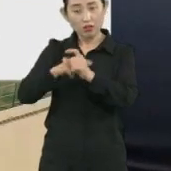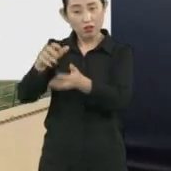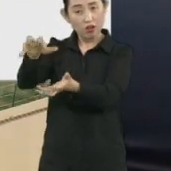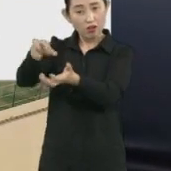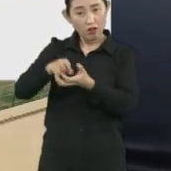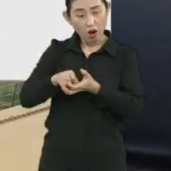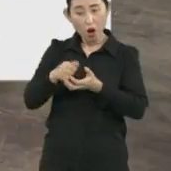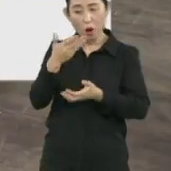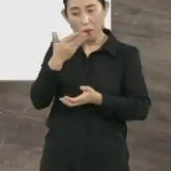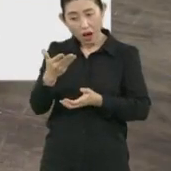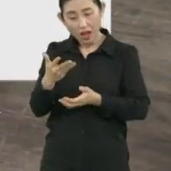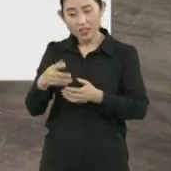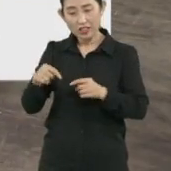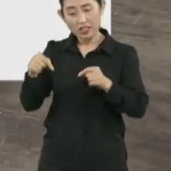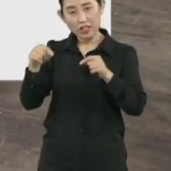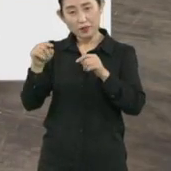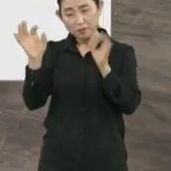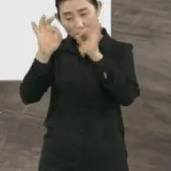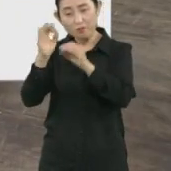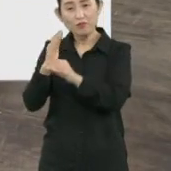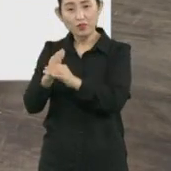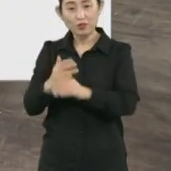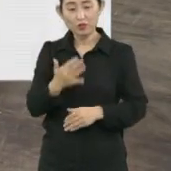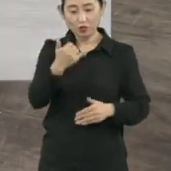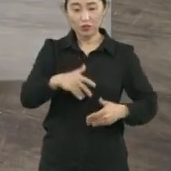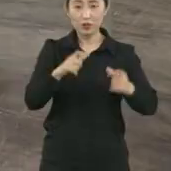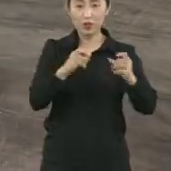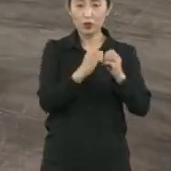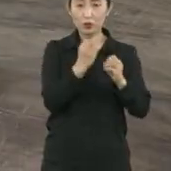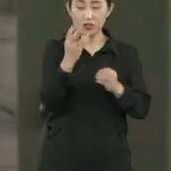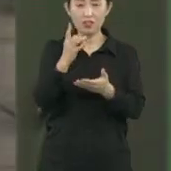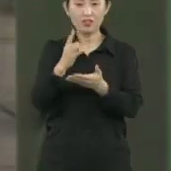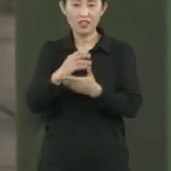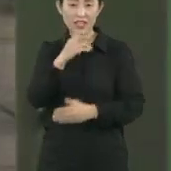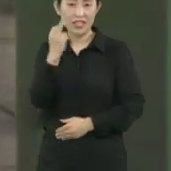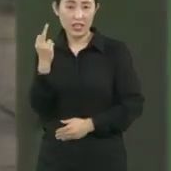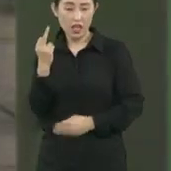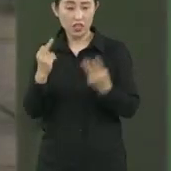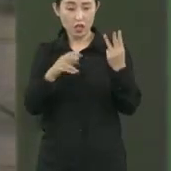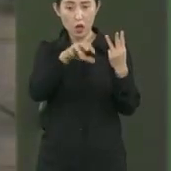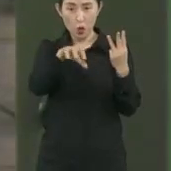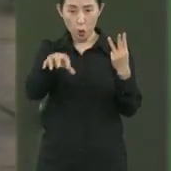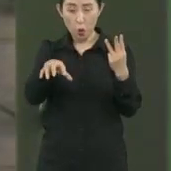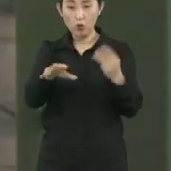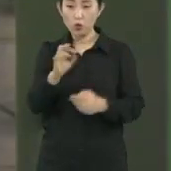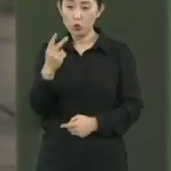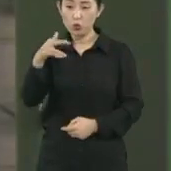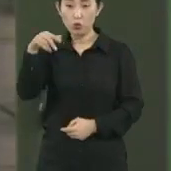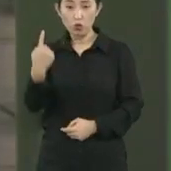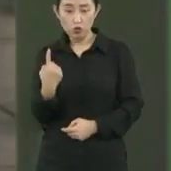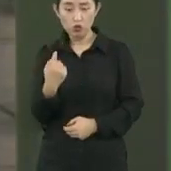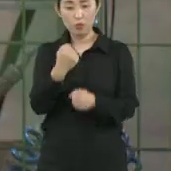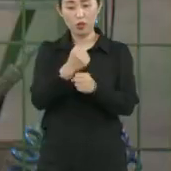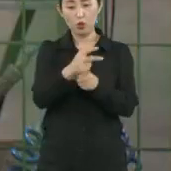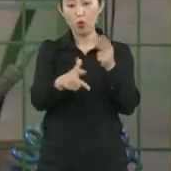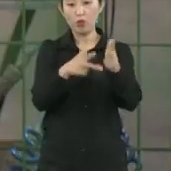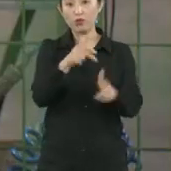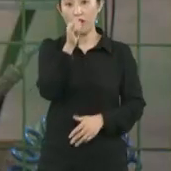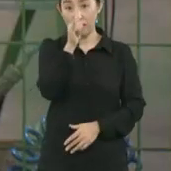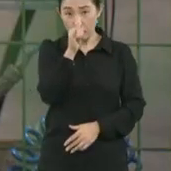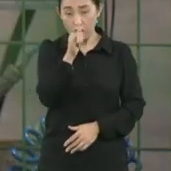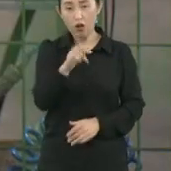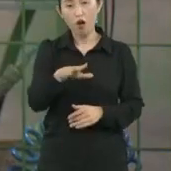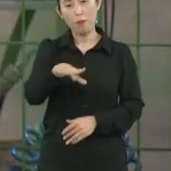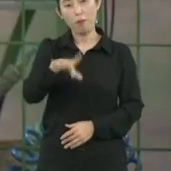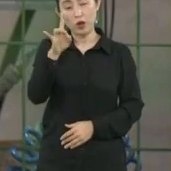수입처 확보를 모색하고 있습니다. 또 충남에는 논산과 천안, 예산 등 세 곳에 요소수 생산 업체가 있는데 이